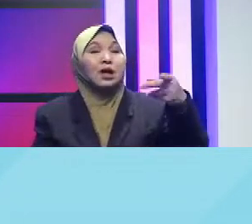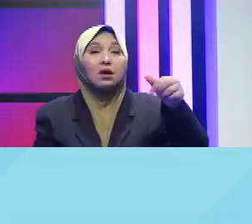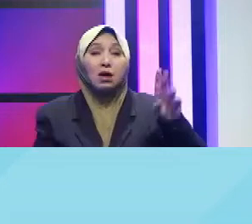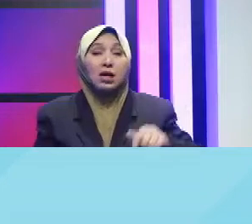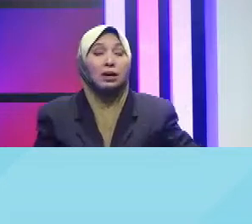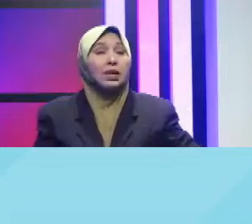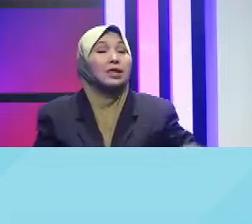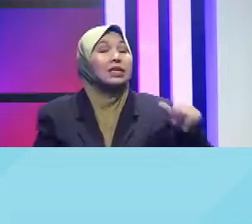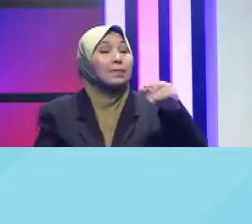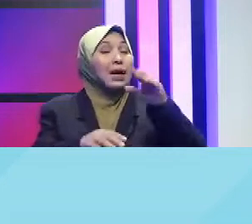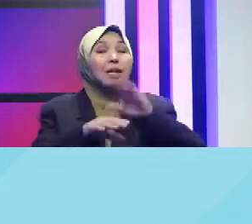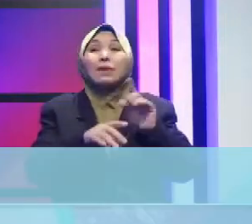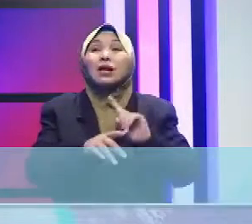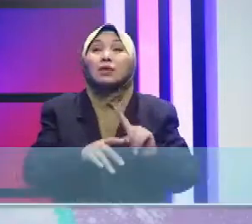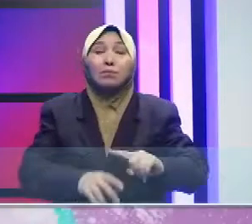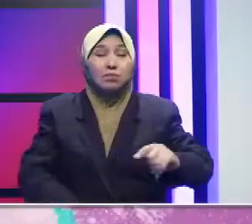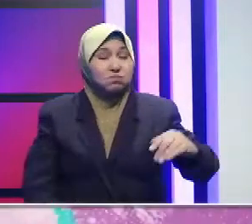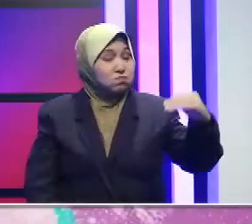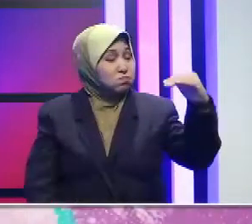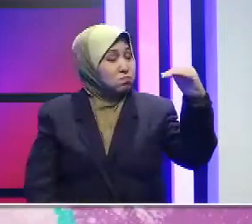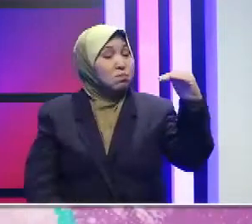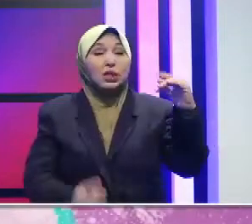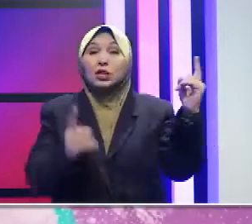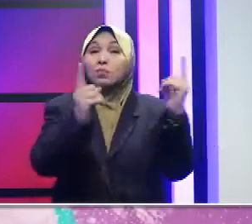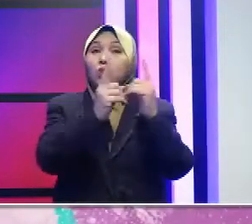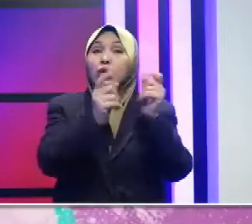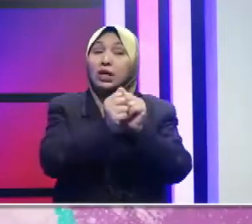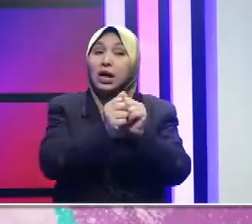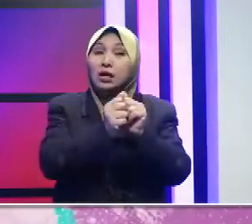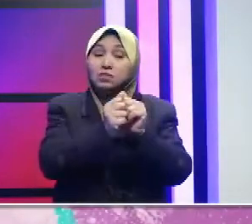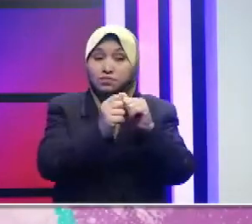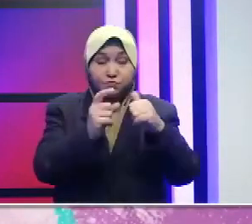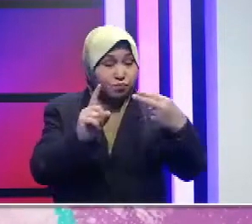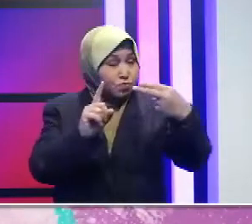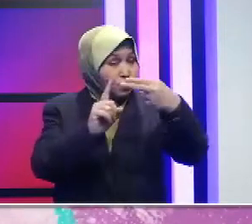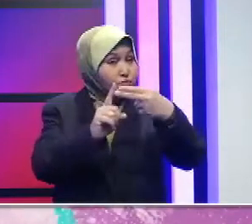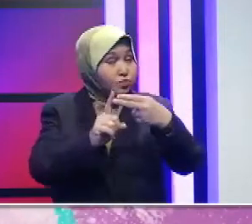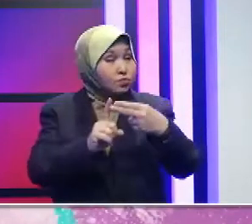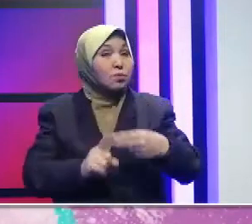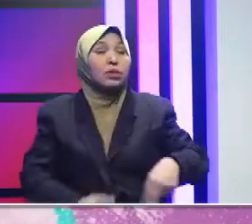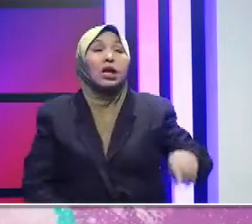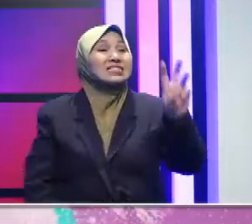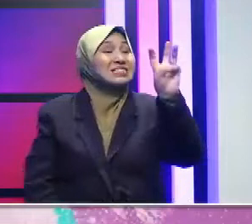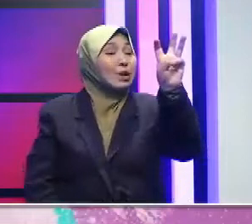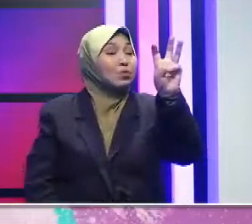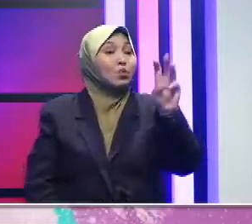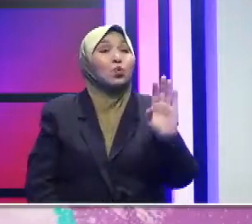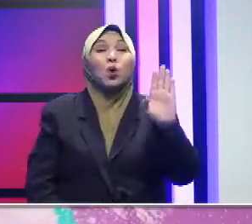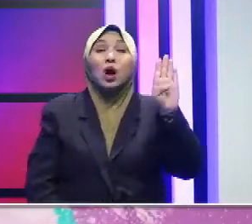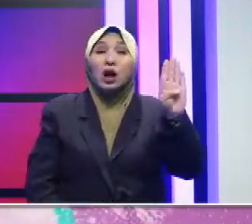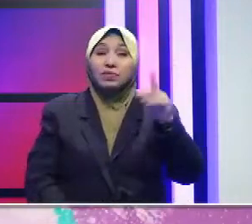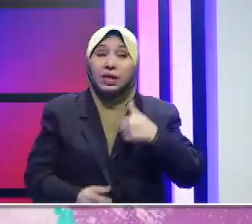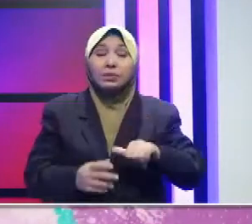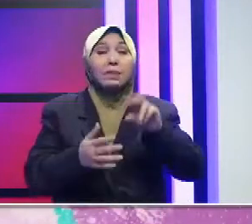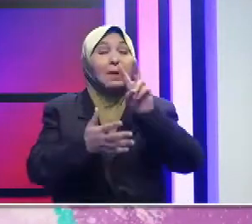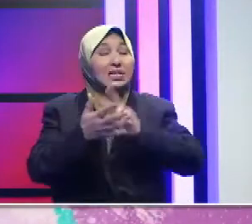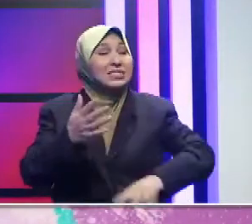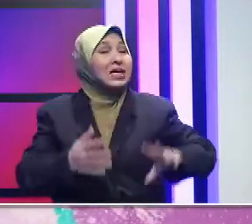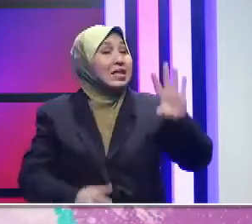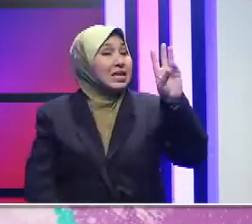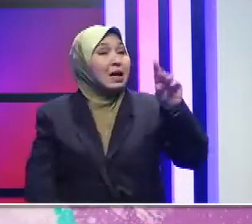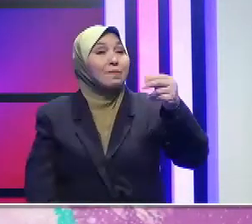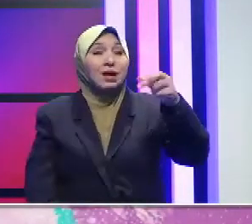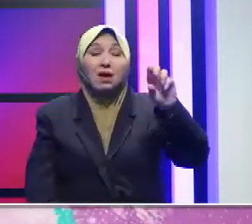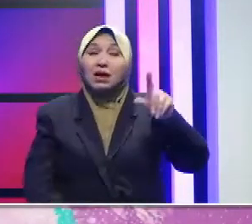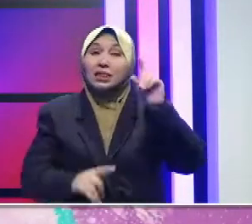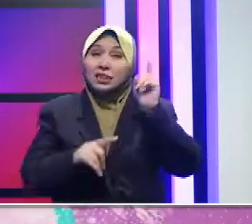Dekat ha tu. Sebab apa? Selepas tu bertemu dengan huruf yang bersabdu, huruf qaf tu ada sabdu. Jadi kita kena baca 6 harakat, tak boleh